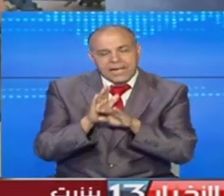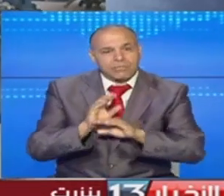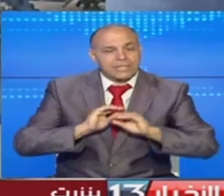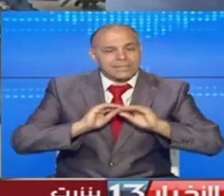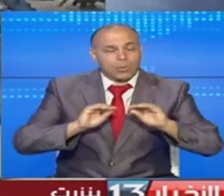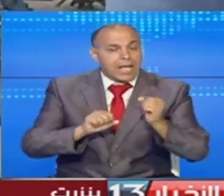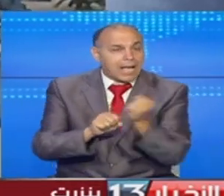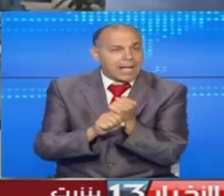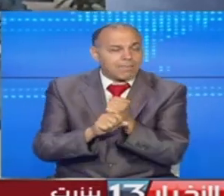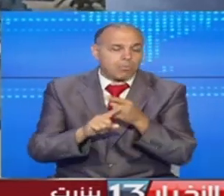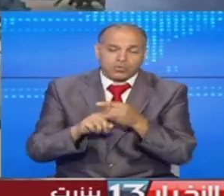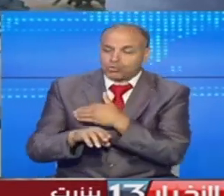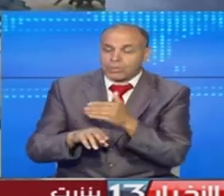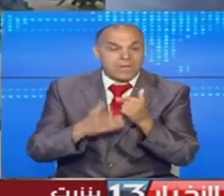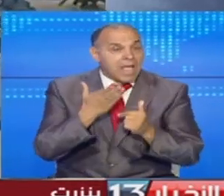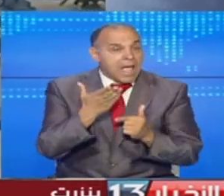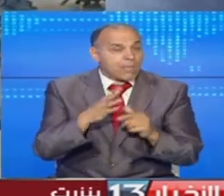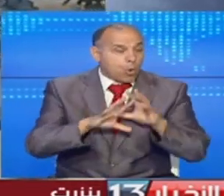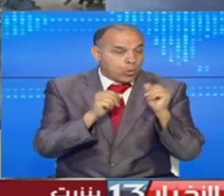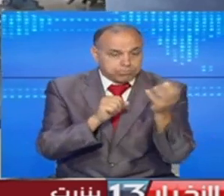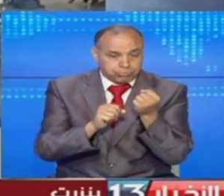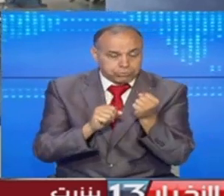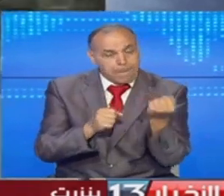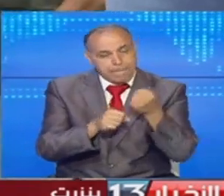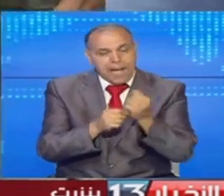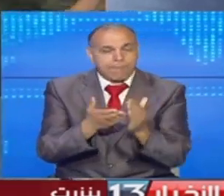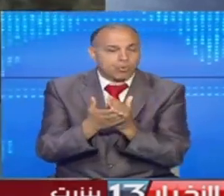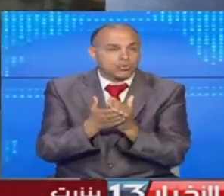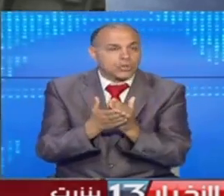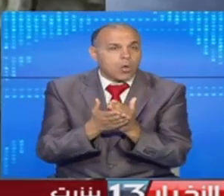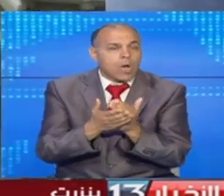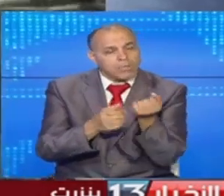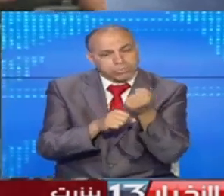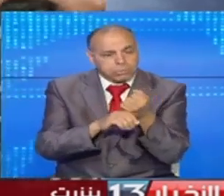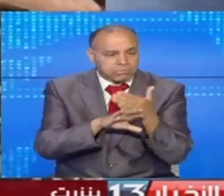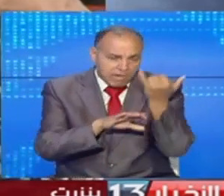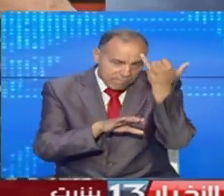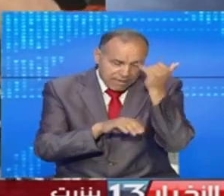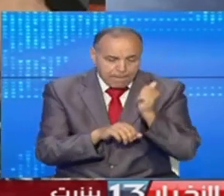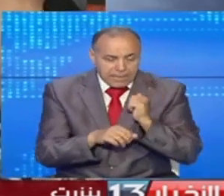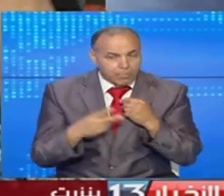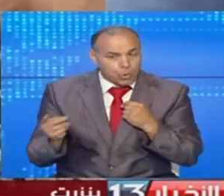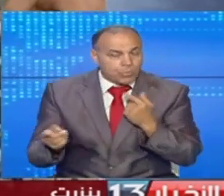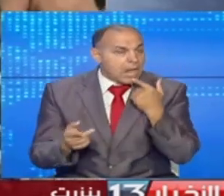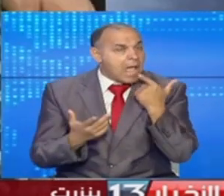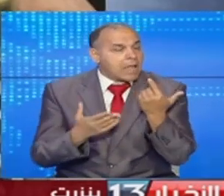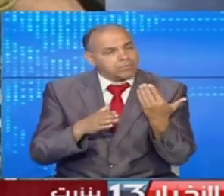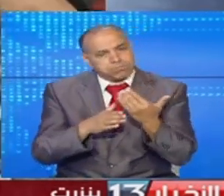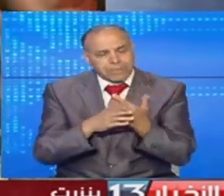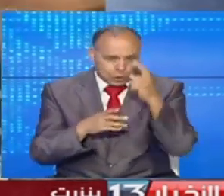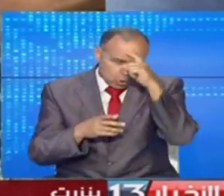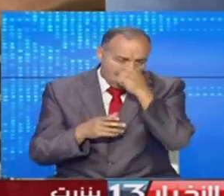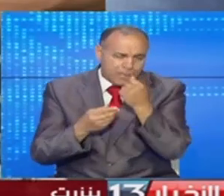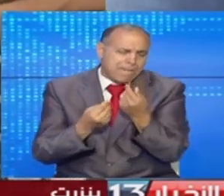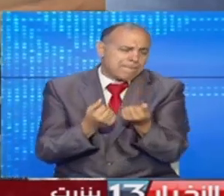التكوين المهني والتشغيل، يسعى أصحابها لبعث مشاريع أو إنجاز مبادرات خاصة قد تعترضها